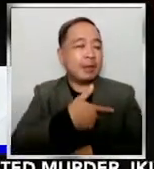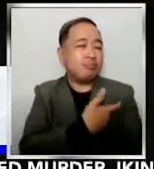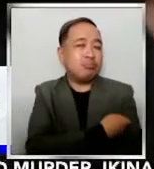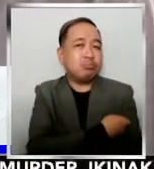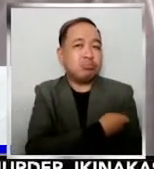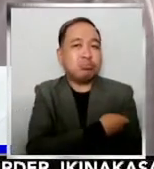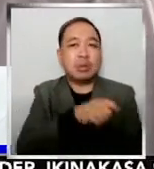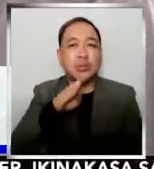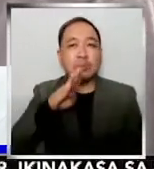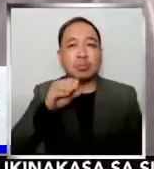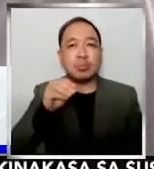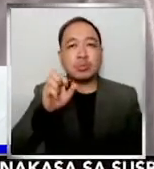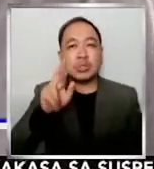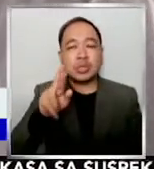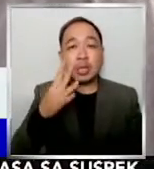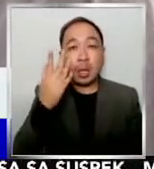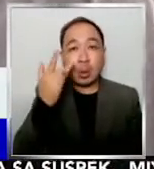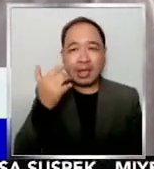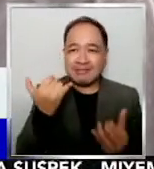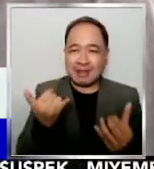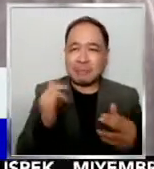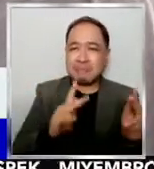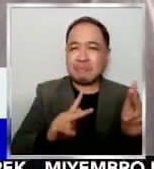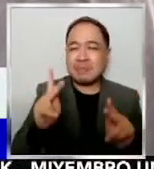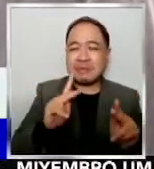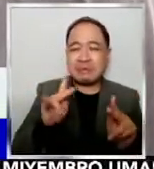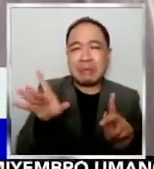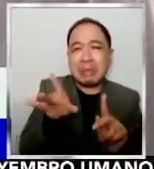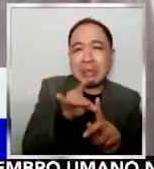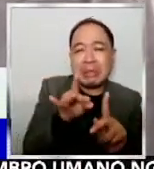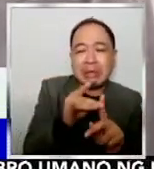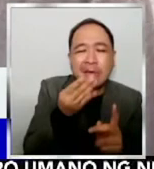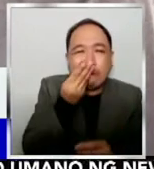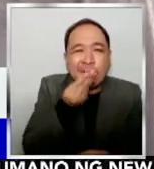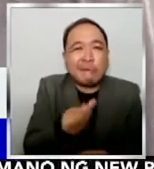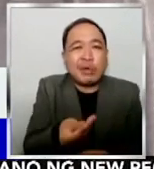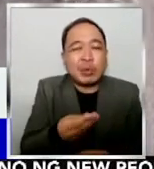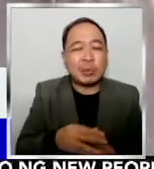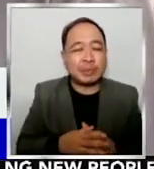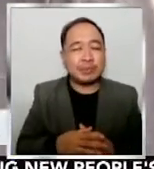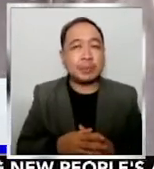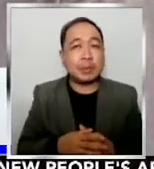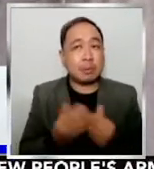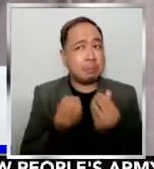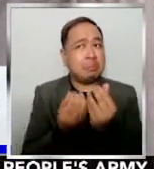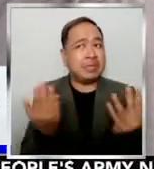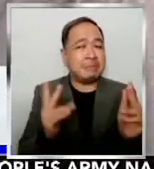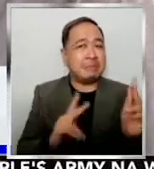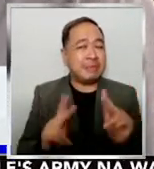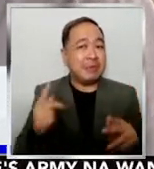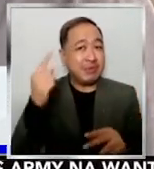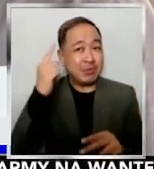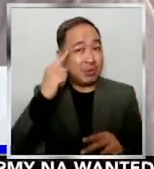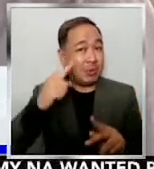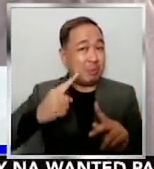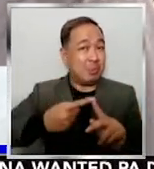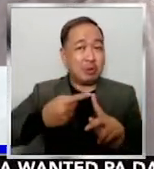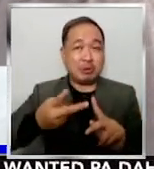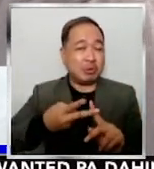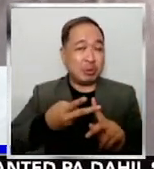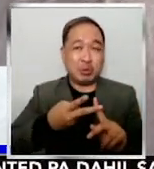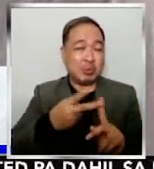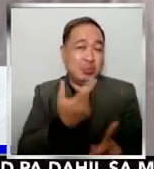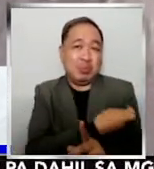COVID. Karamihan po sa mga pasyente natin, akala po nila ang primary series ay sapat na. Pero ini-encourage po ng DOH